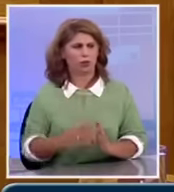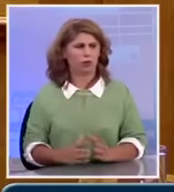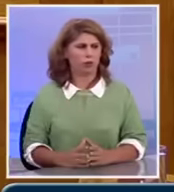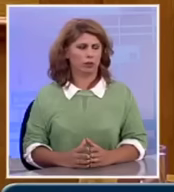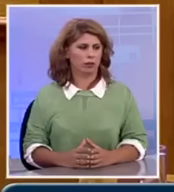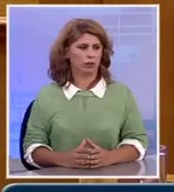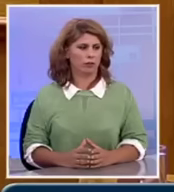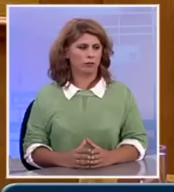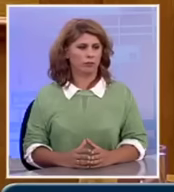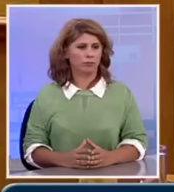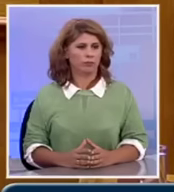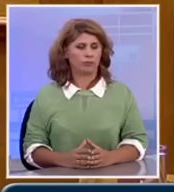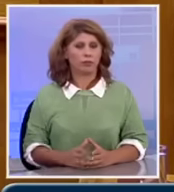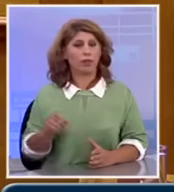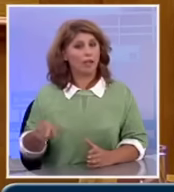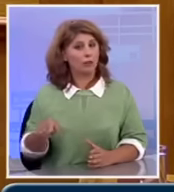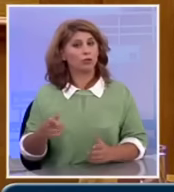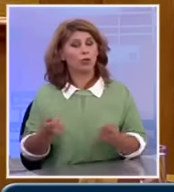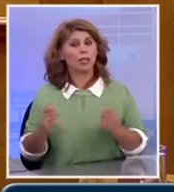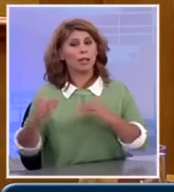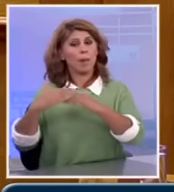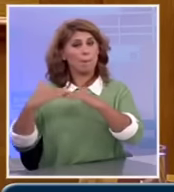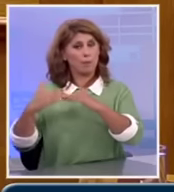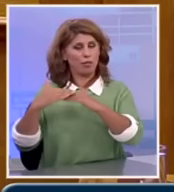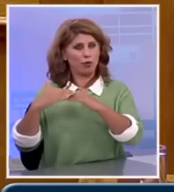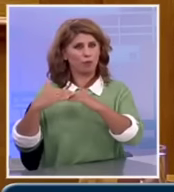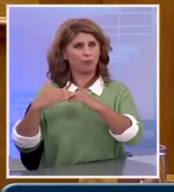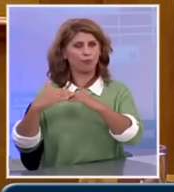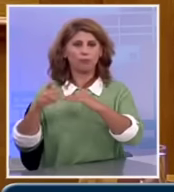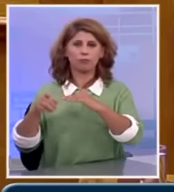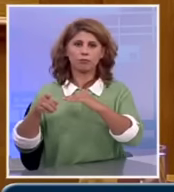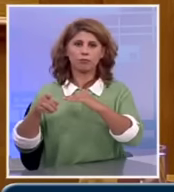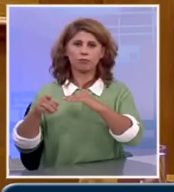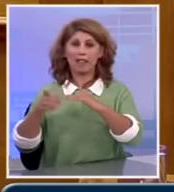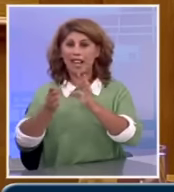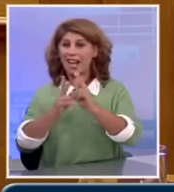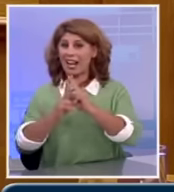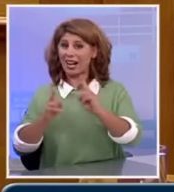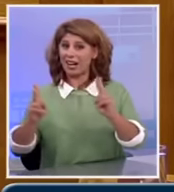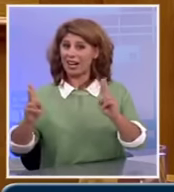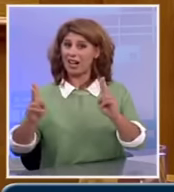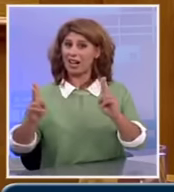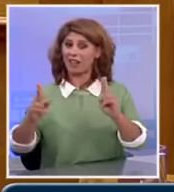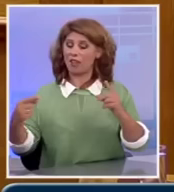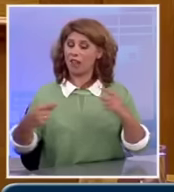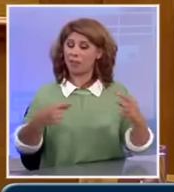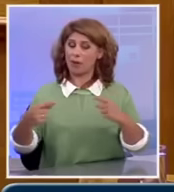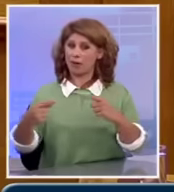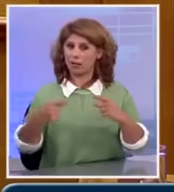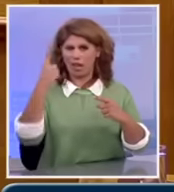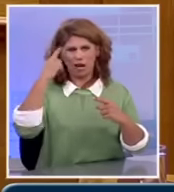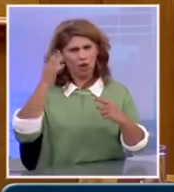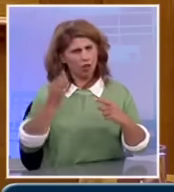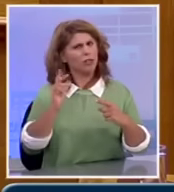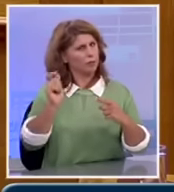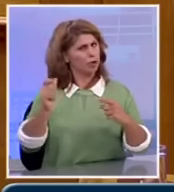ειλικρίνεια διότι αυτό δημιουργεί ένα επίπεδο ενός κρυστάλλινου μιας κρυστάλλινης αντιπαράθεσης ιδεολογικής